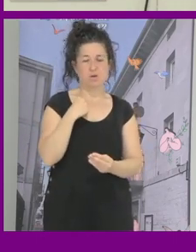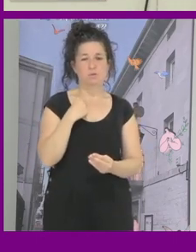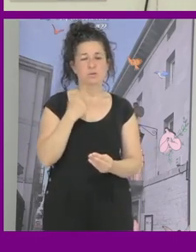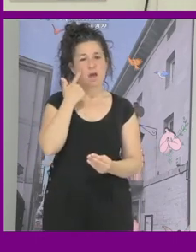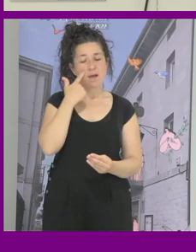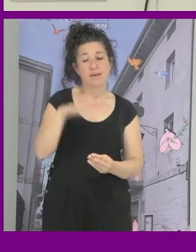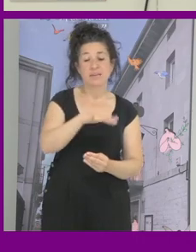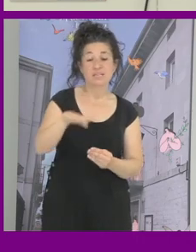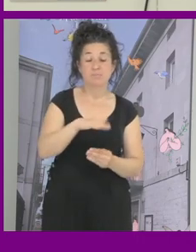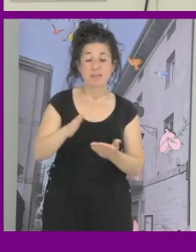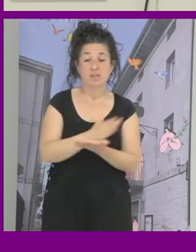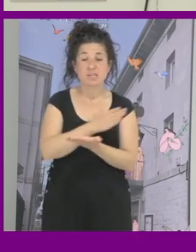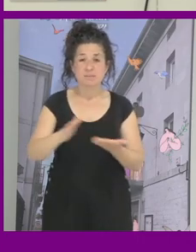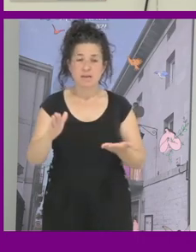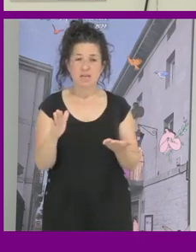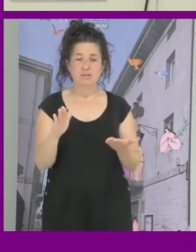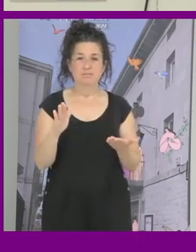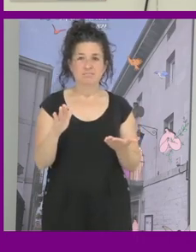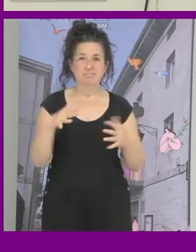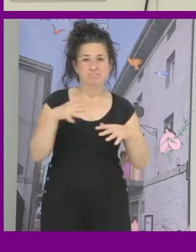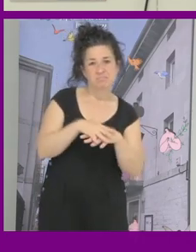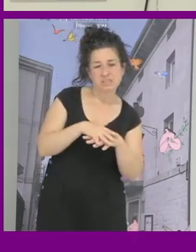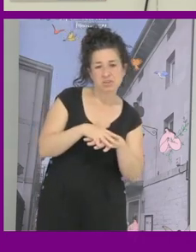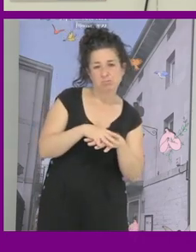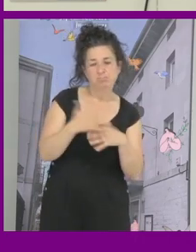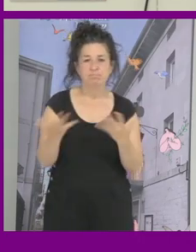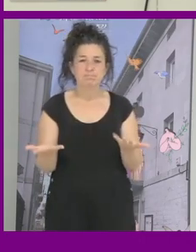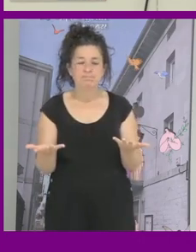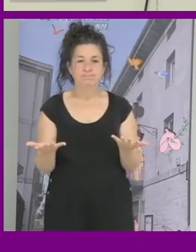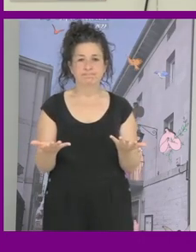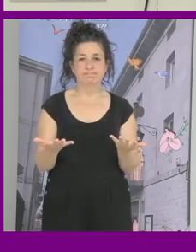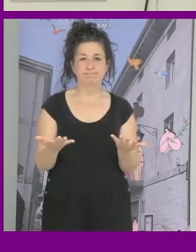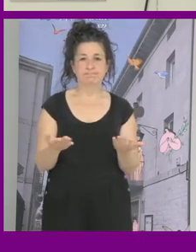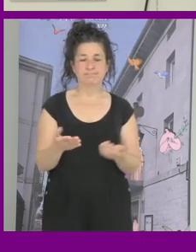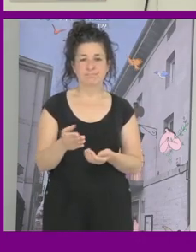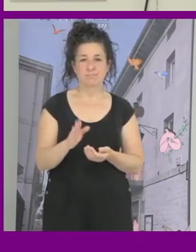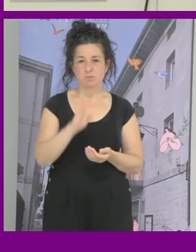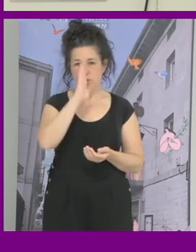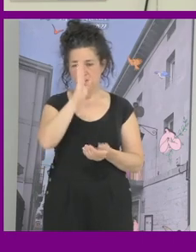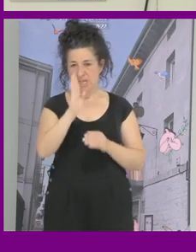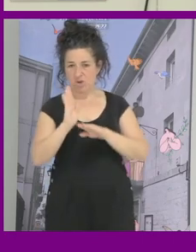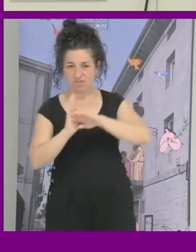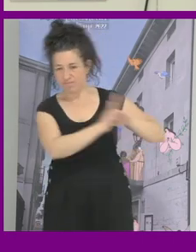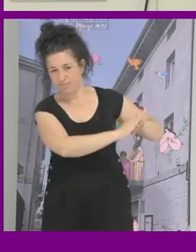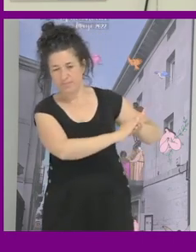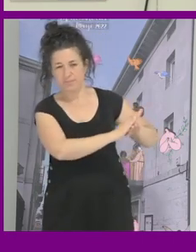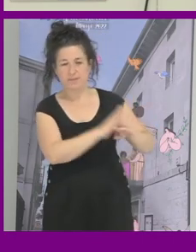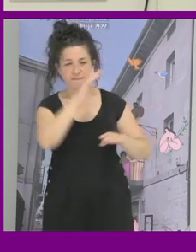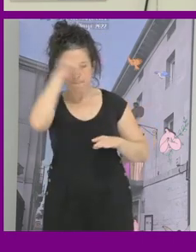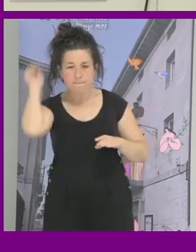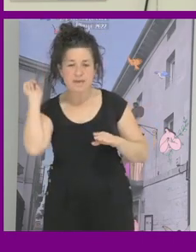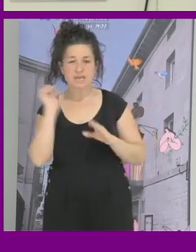espazio bereiziak edo mistoak, heterodisidenteak, Madrilen badago kolektibo bat oso potentea,